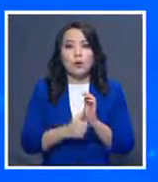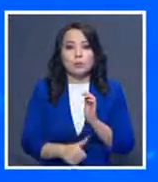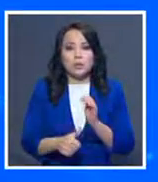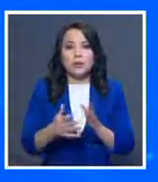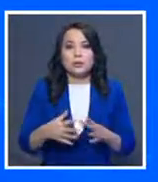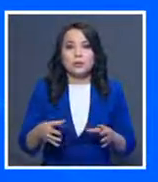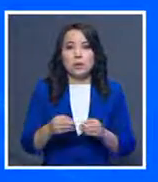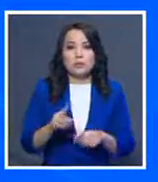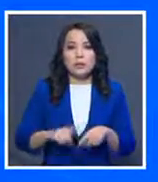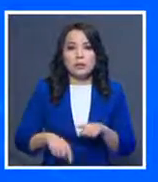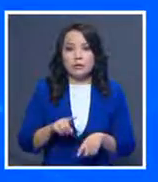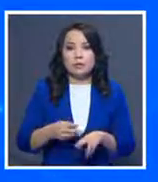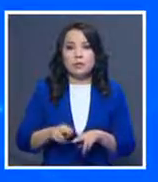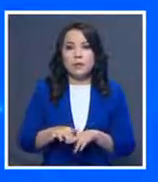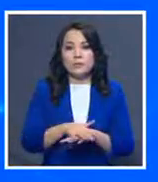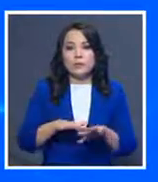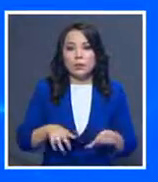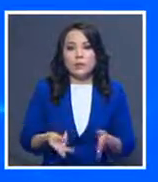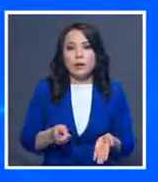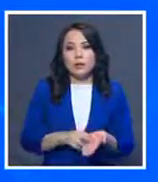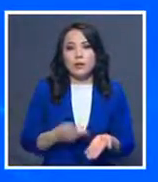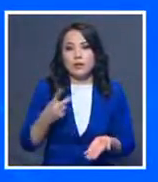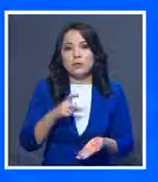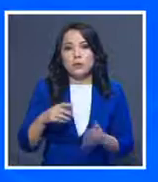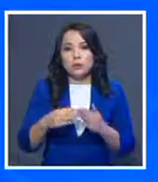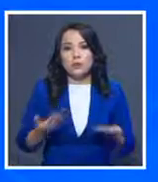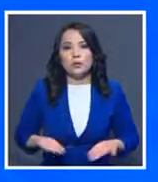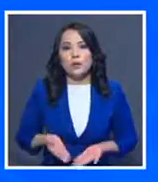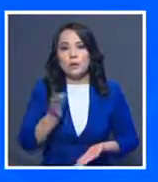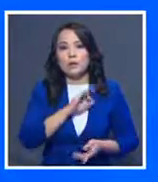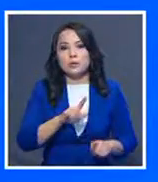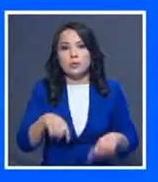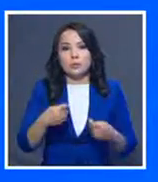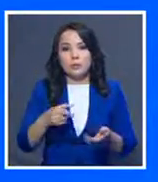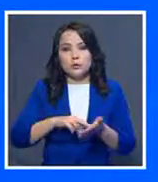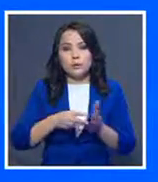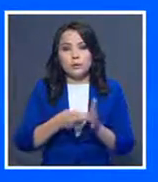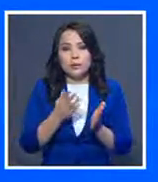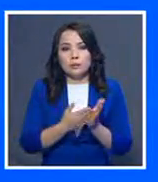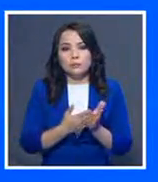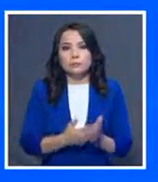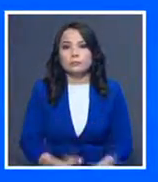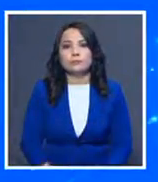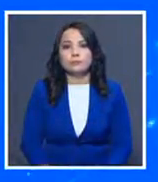қоныс тойын тойласа, жыл соңына дейін тағы екі көп қабатты тұрғын үй пайдалануға беріледі деп жоспарлануда.